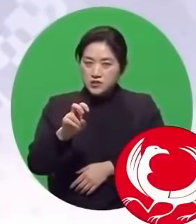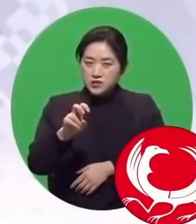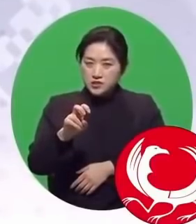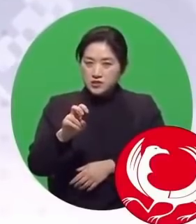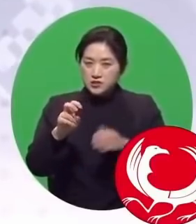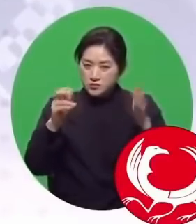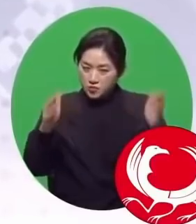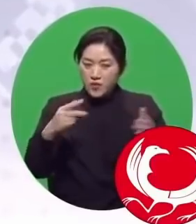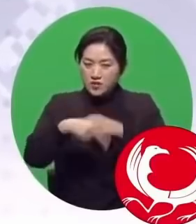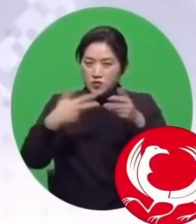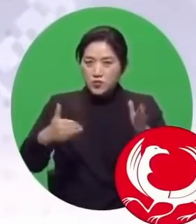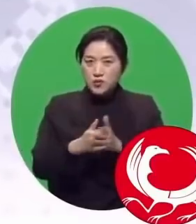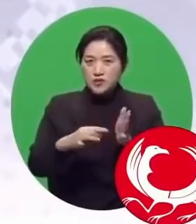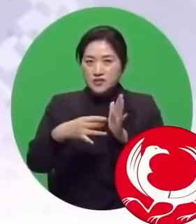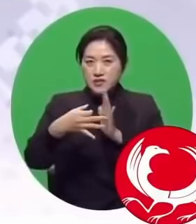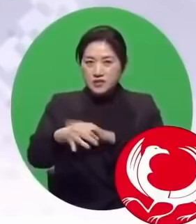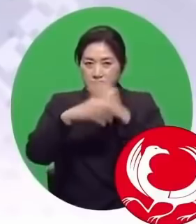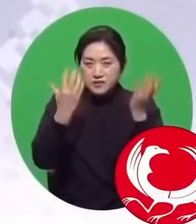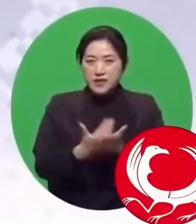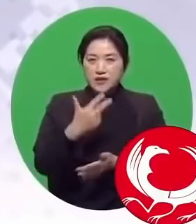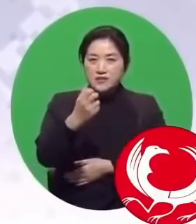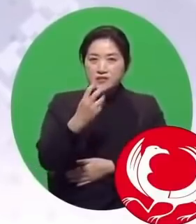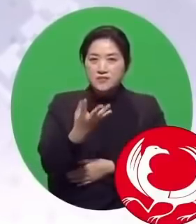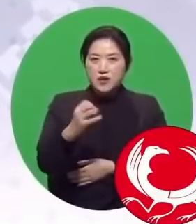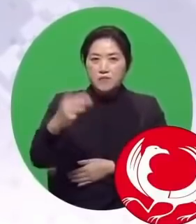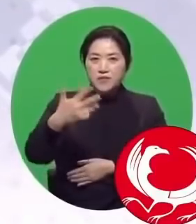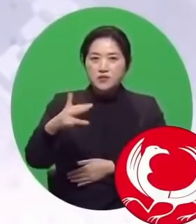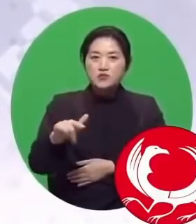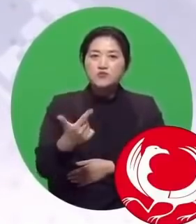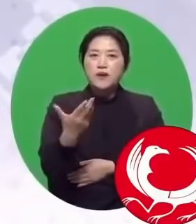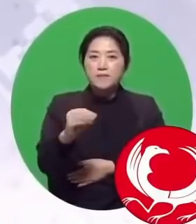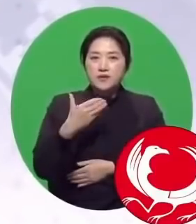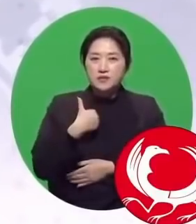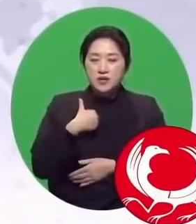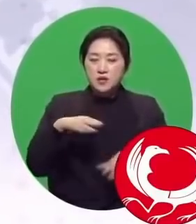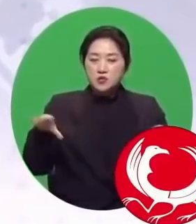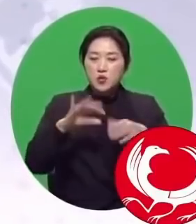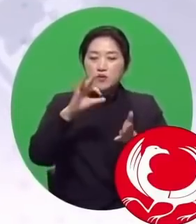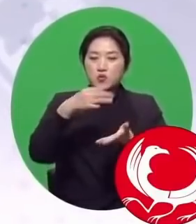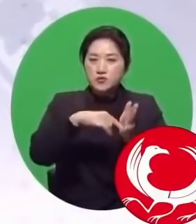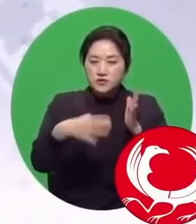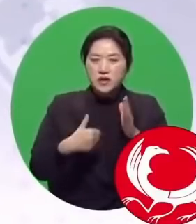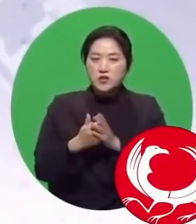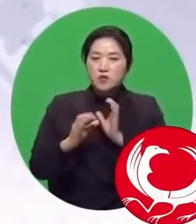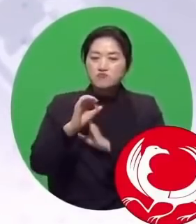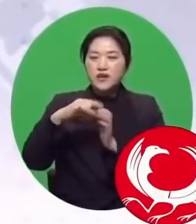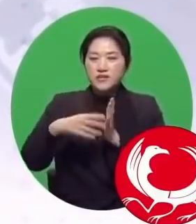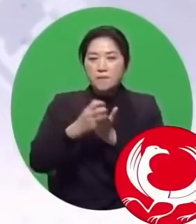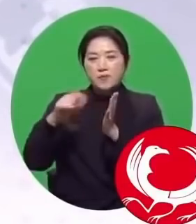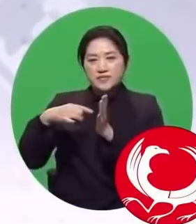코로나 전국에 2년 동안 낸 세금이 74억 8,600만 원입니다. 제 종합소득세와 부가세가,